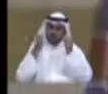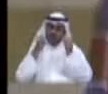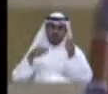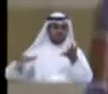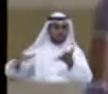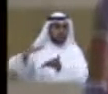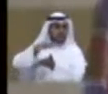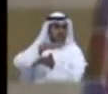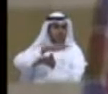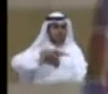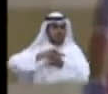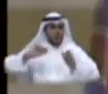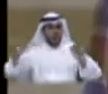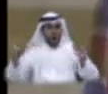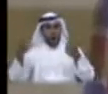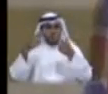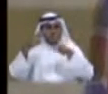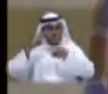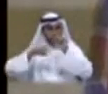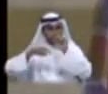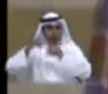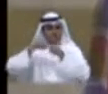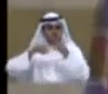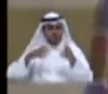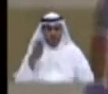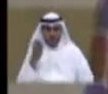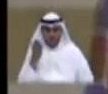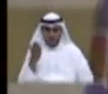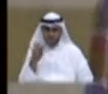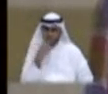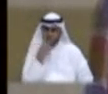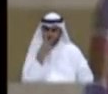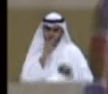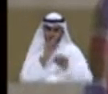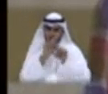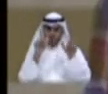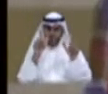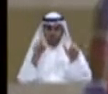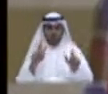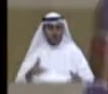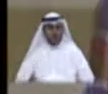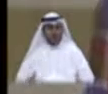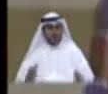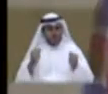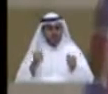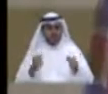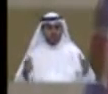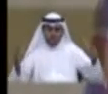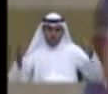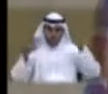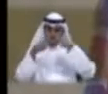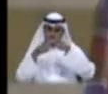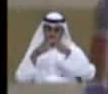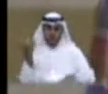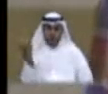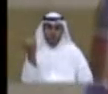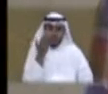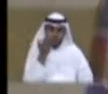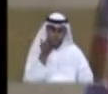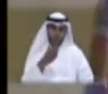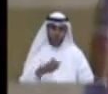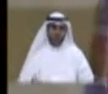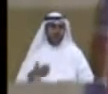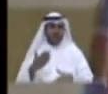الأمن القومي العربي، تأتي مبادرة البرلمان العربي لعقد القمة البرلمانية العربية من أجل تعزيز